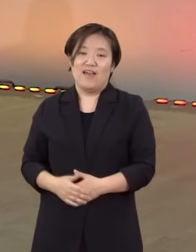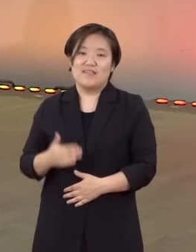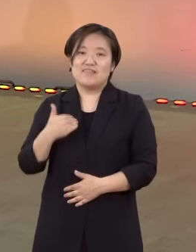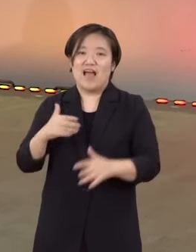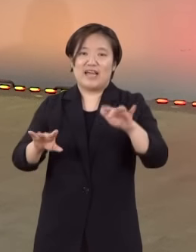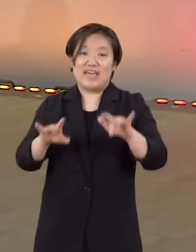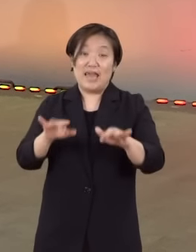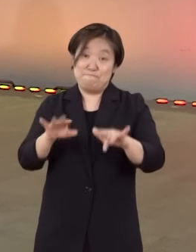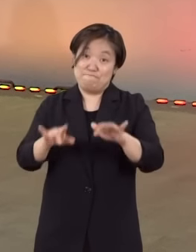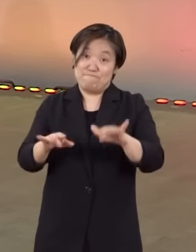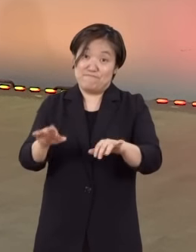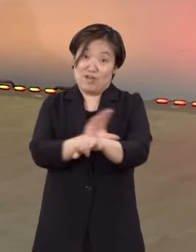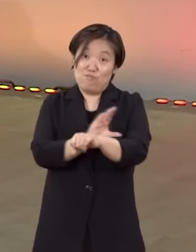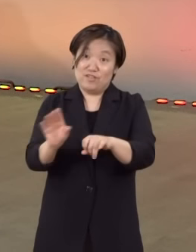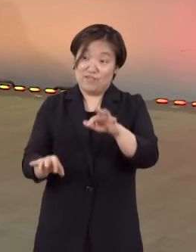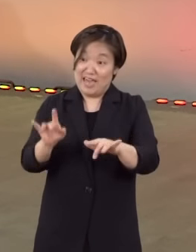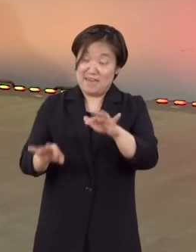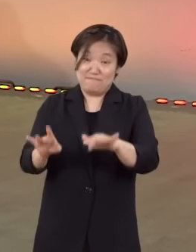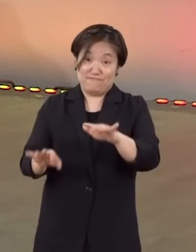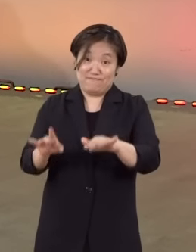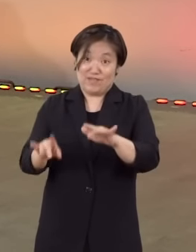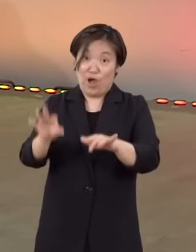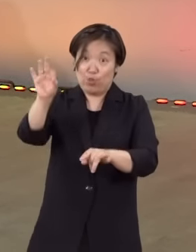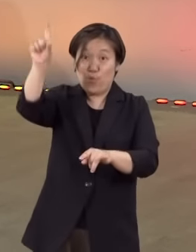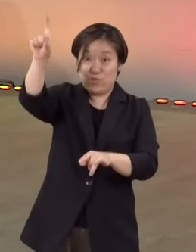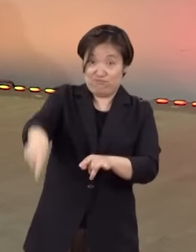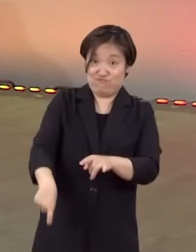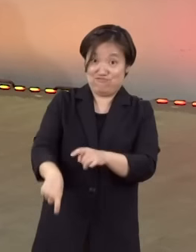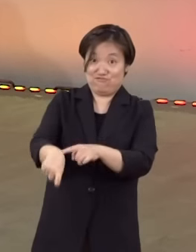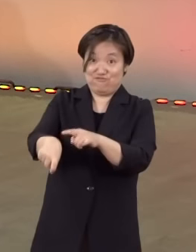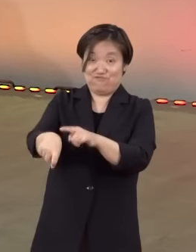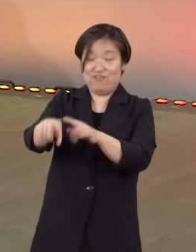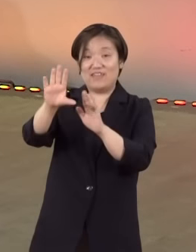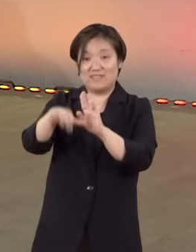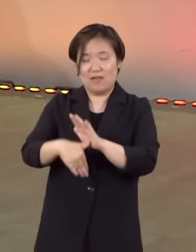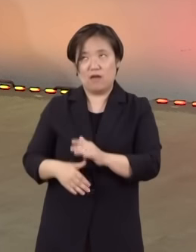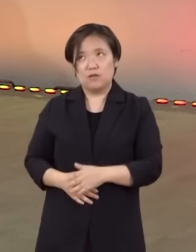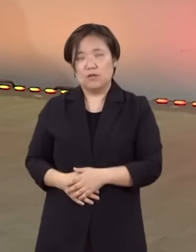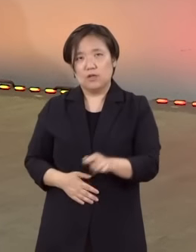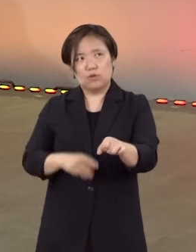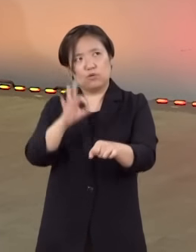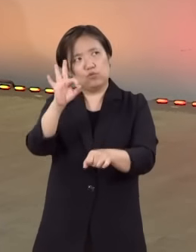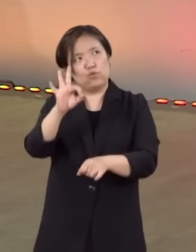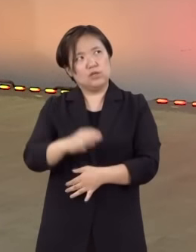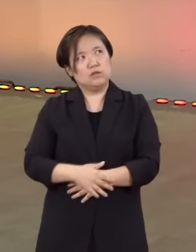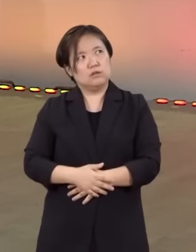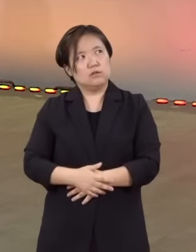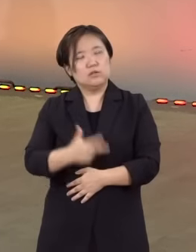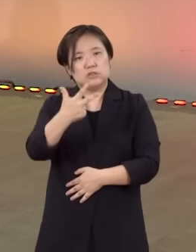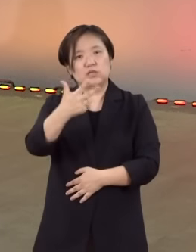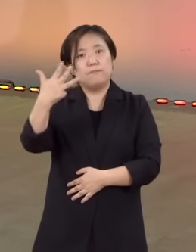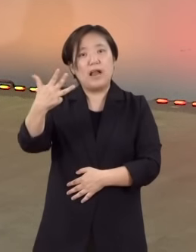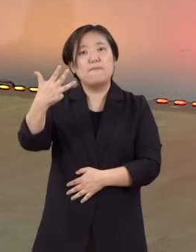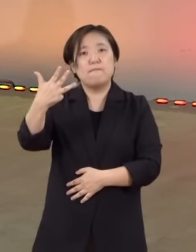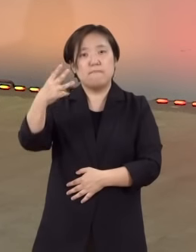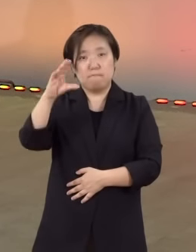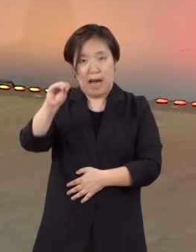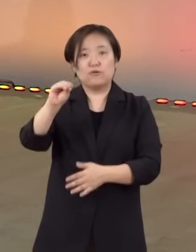결제한게 있는데 게임 가격 약 7 8만 원 정도 결제했어요